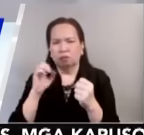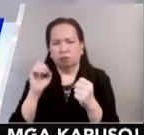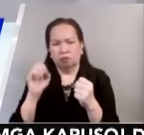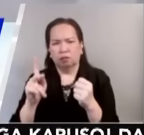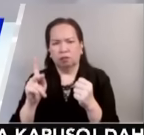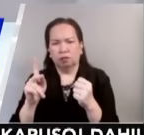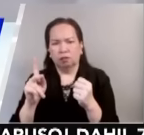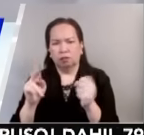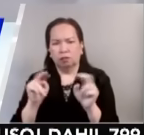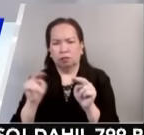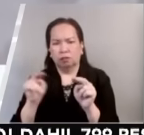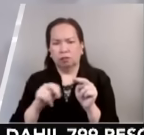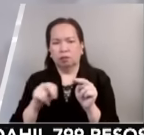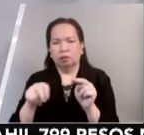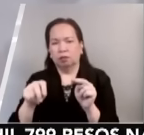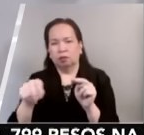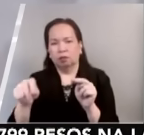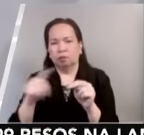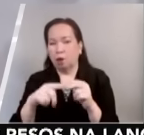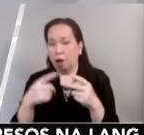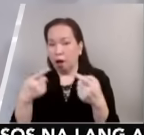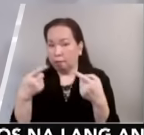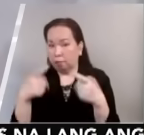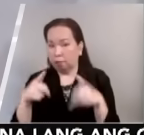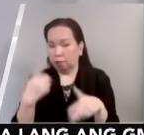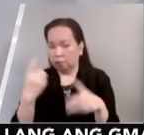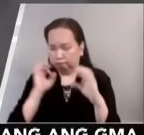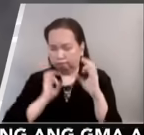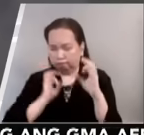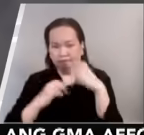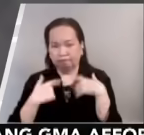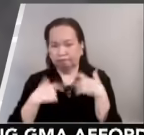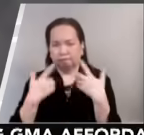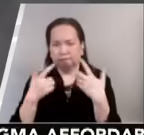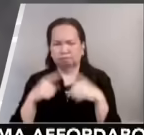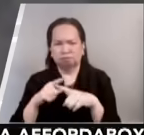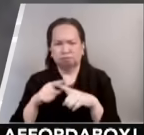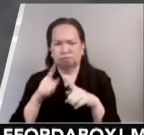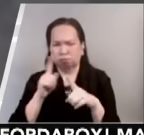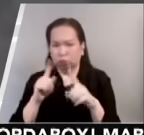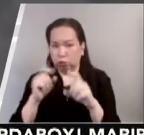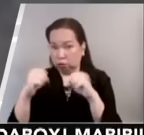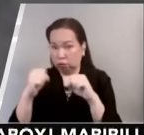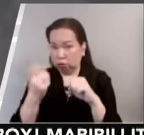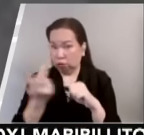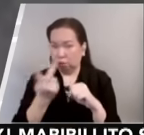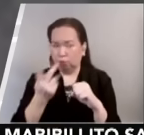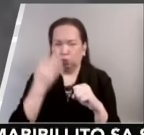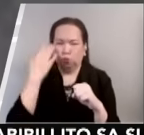namang naiulat na nasaktan sa insidente hindi malinaw kung nagka areglo ang dalawang